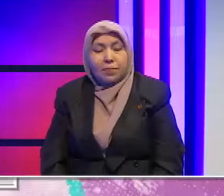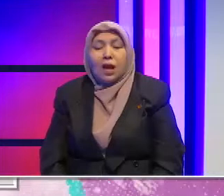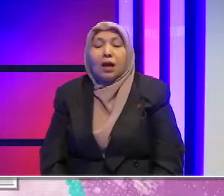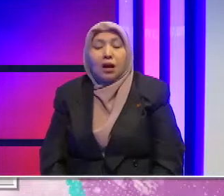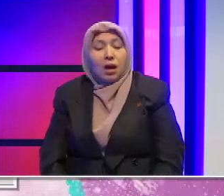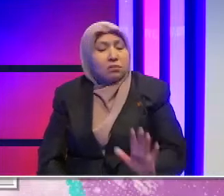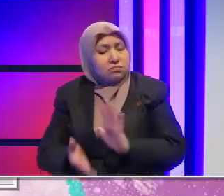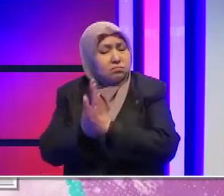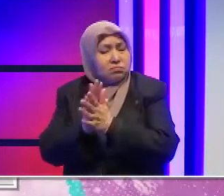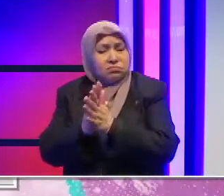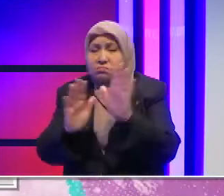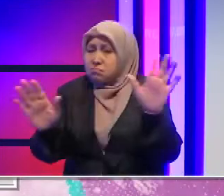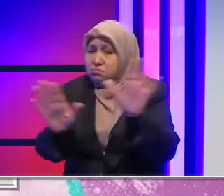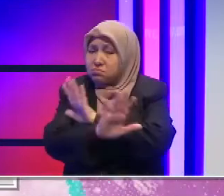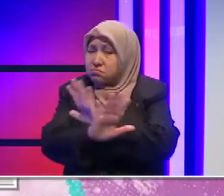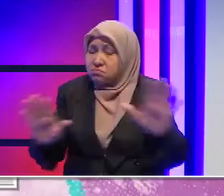فلا